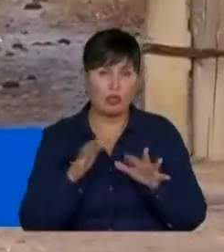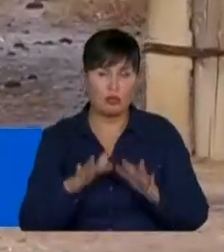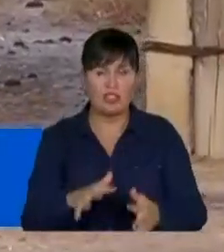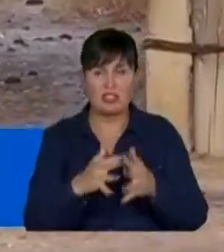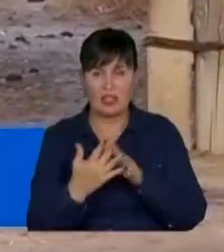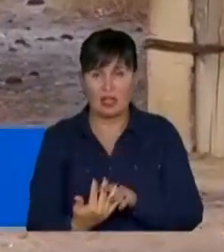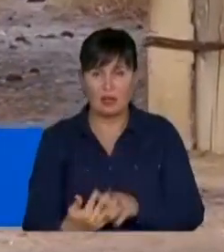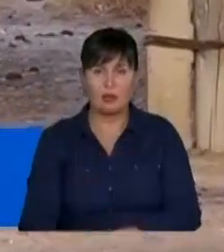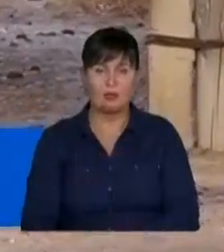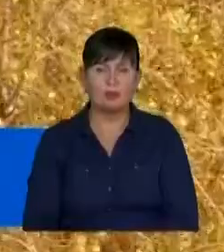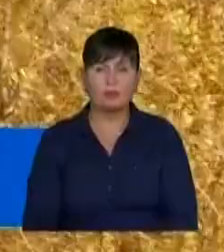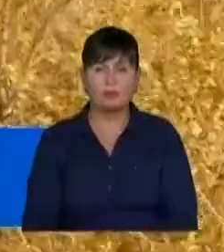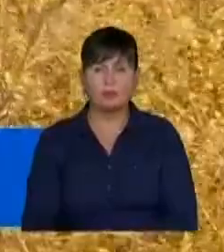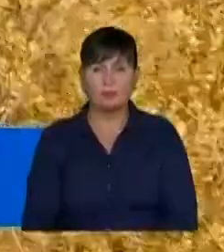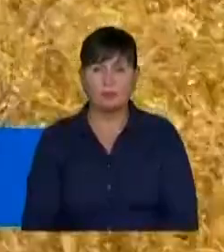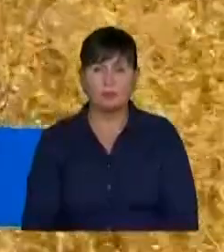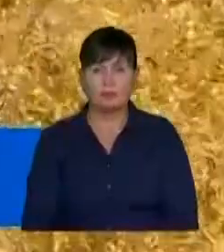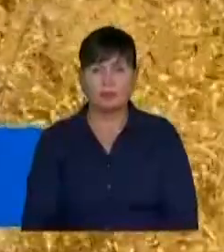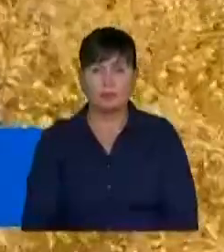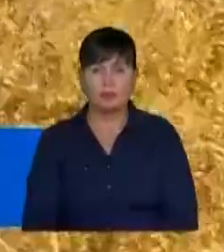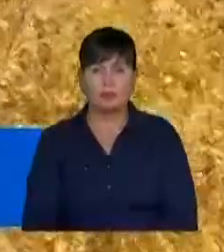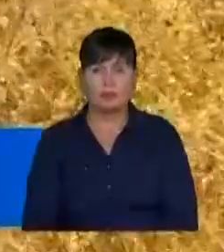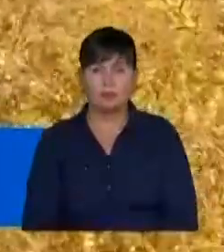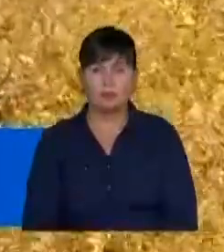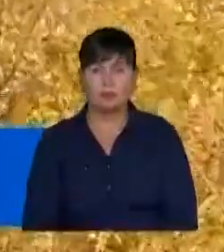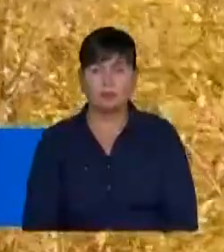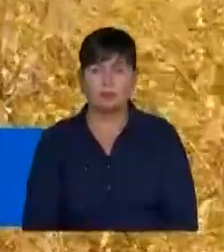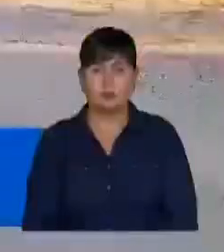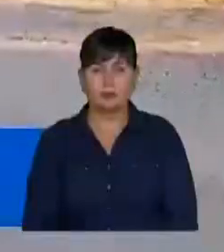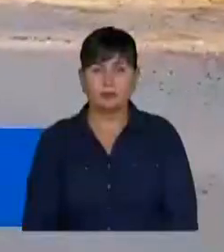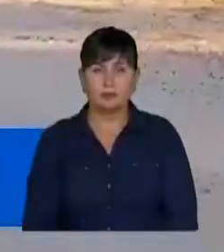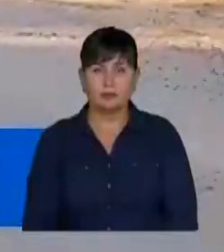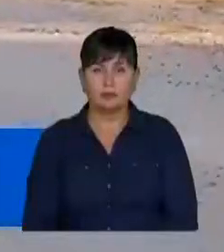Ильдар Гизатуллин, Мадияр Салыков, Канат Бахатулы, Галамжан Исинбаев, телеканал Алматы, Жамбылская область.